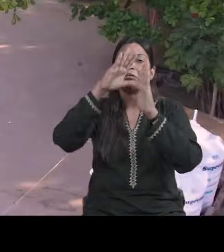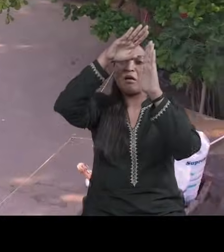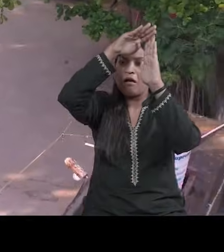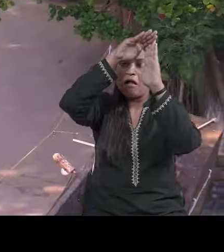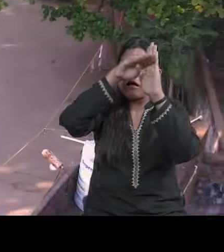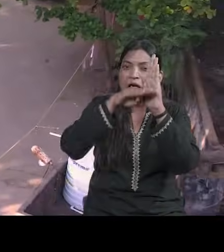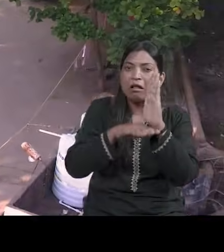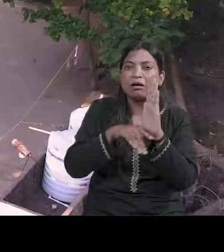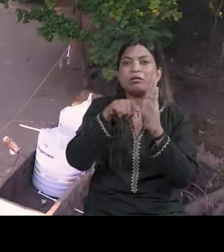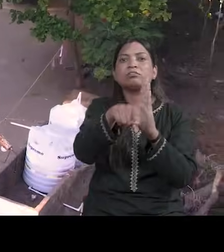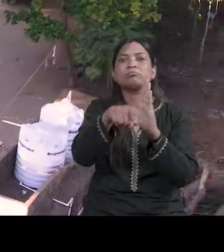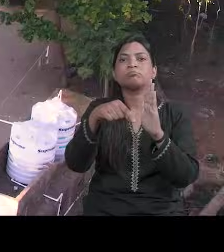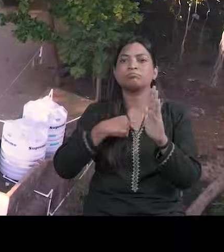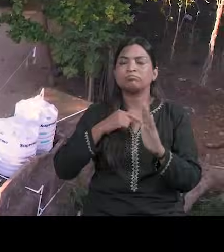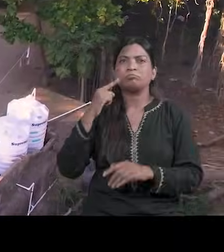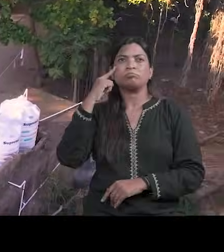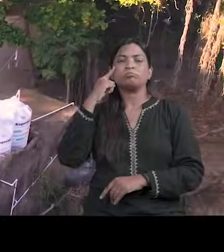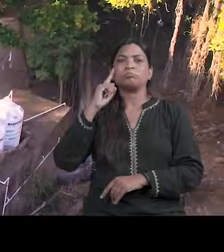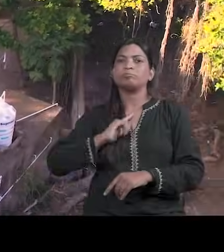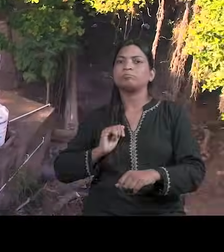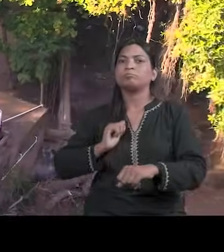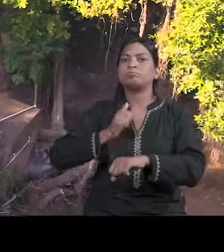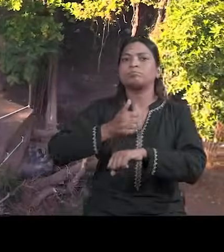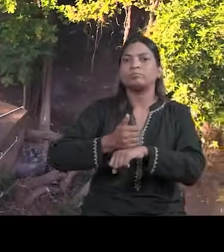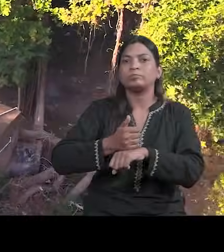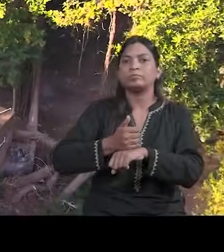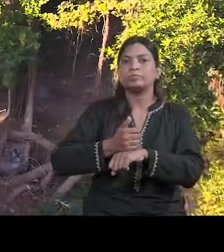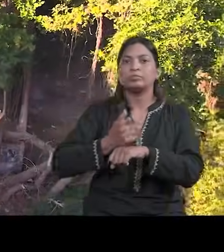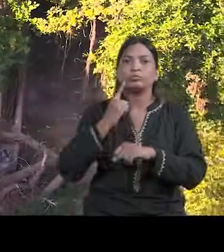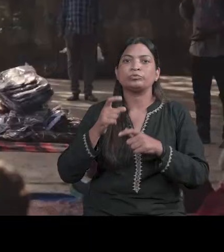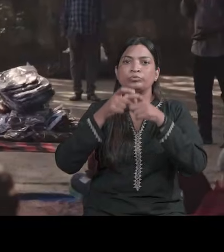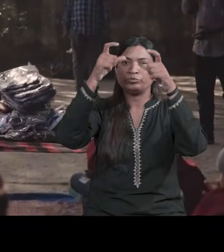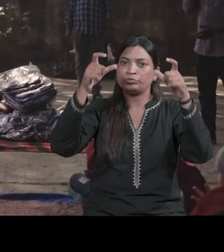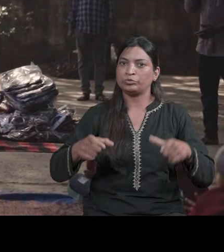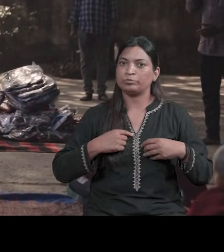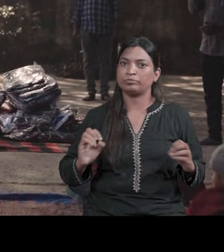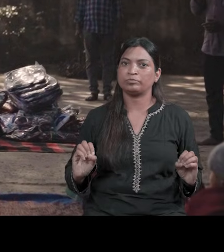सेंटर स्टार्ट किया, सर्व शिक्षा अभियान में बातचीत की, अल्टीमेटली हमने ये सेंटर चालू किया।